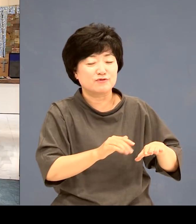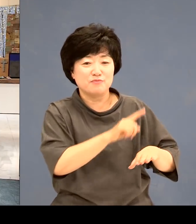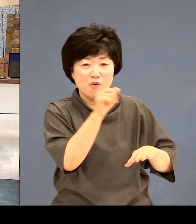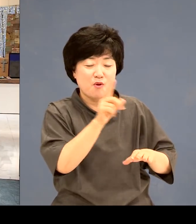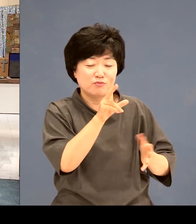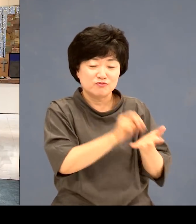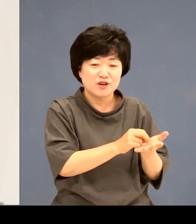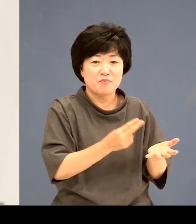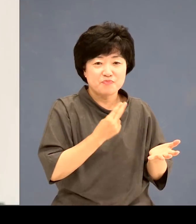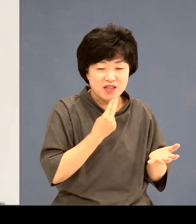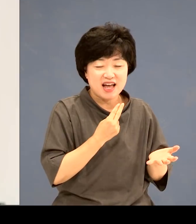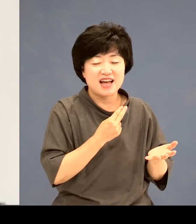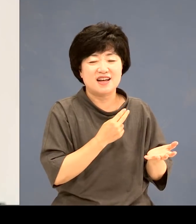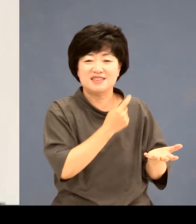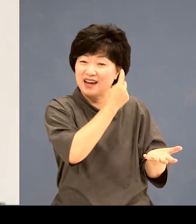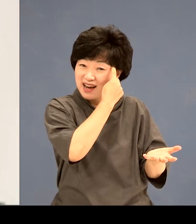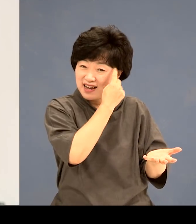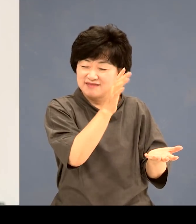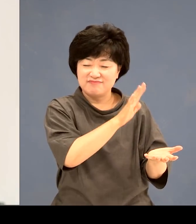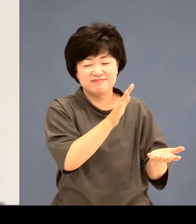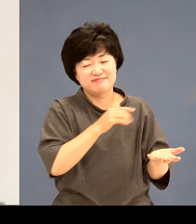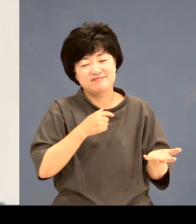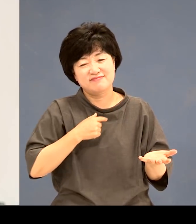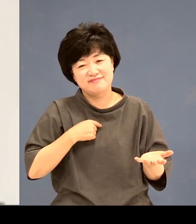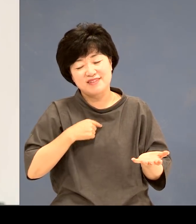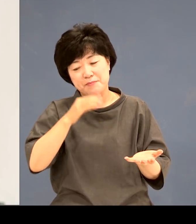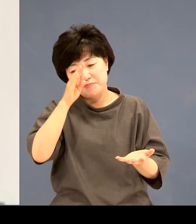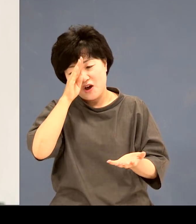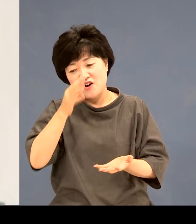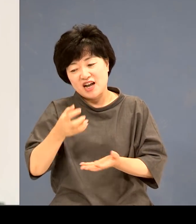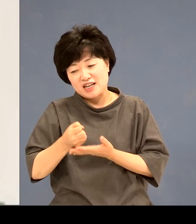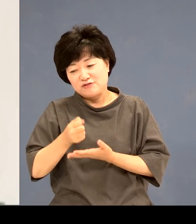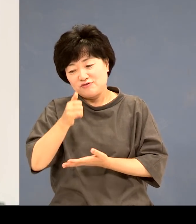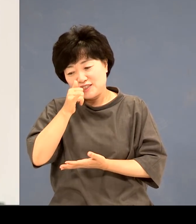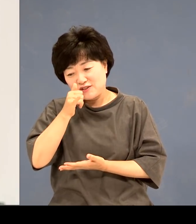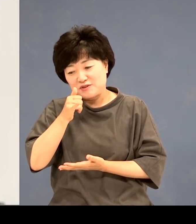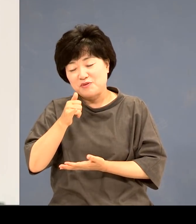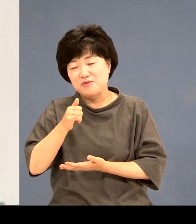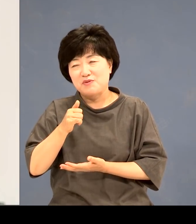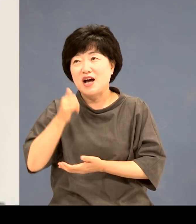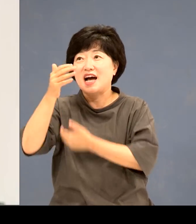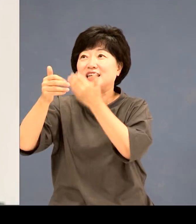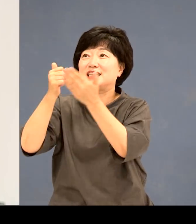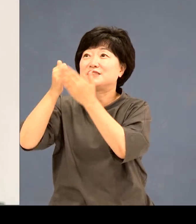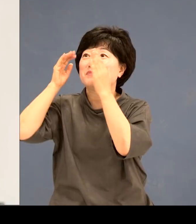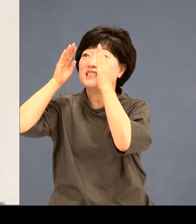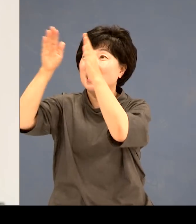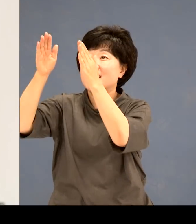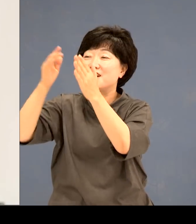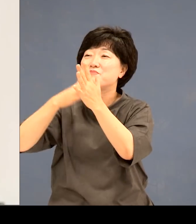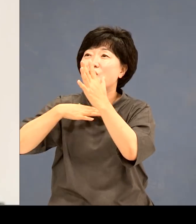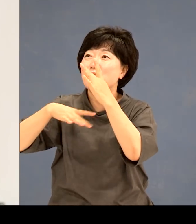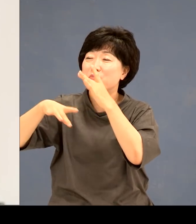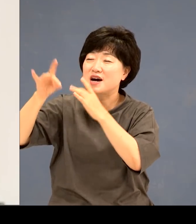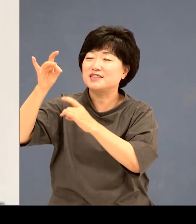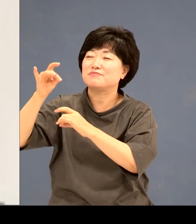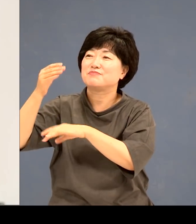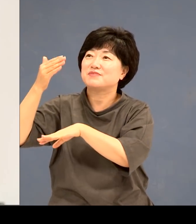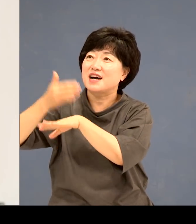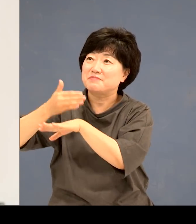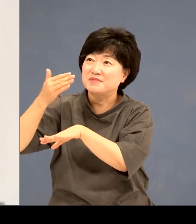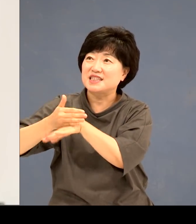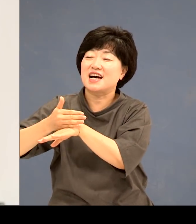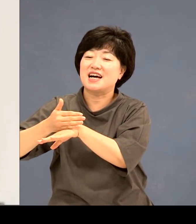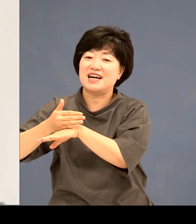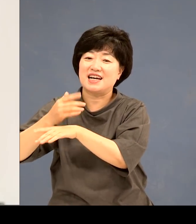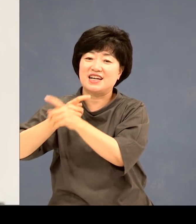오히려 제가 지금도 힘겨운 시간을 보내고 이 병을 앓고 있음으로 인해서 하나님을 향한 그 목마른 마음이 여전히